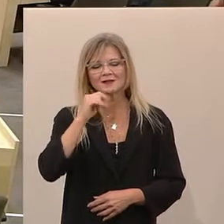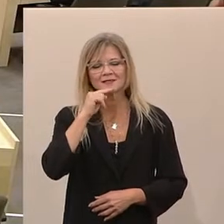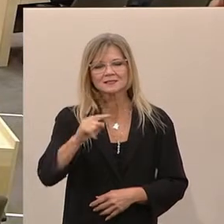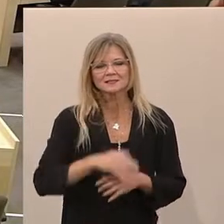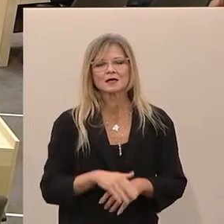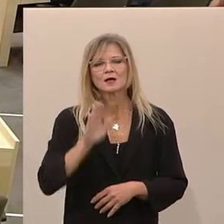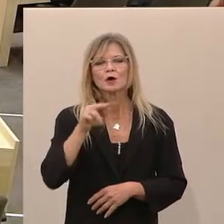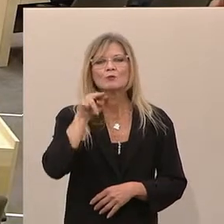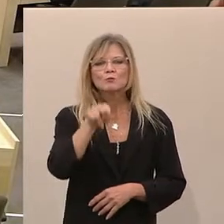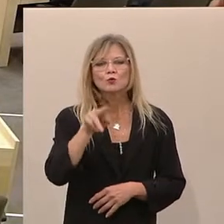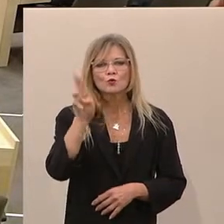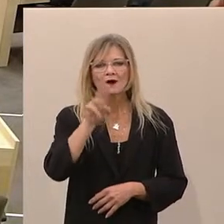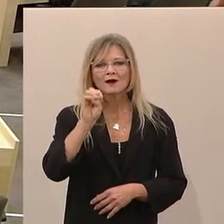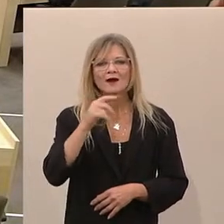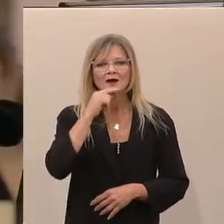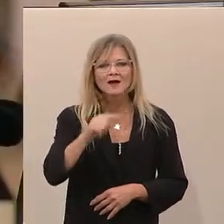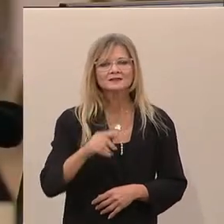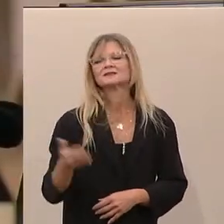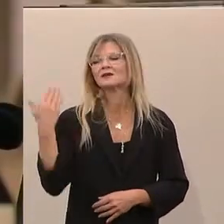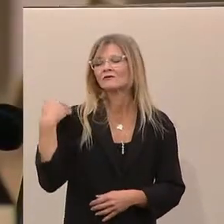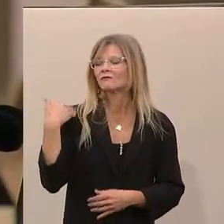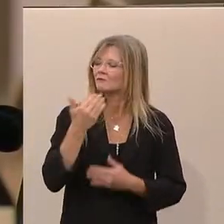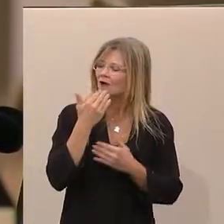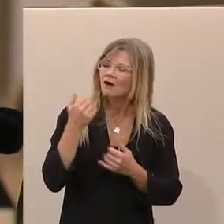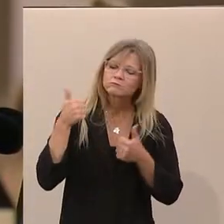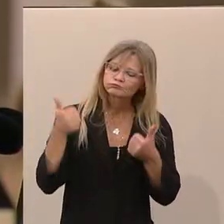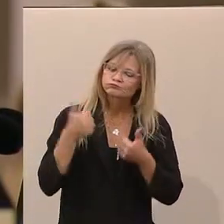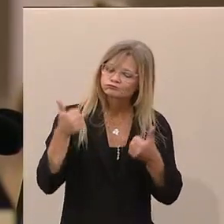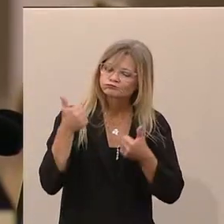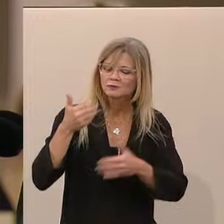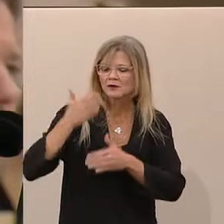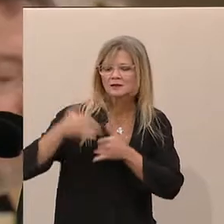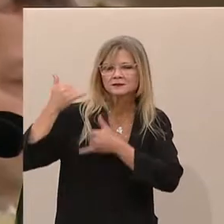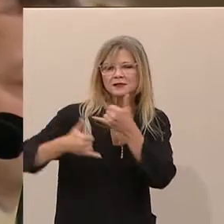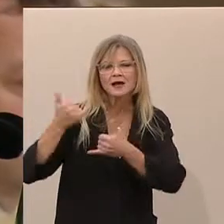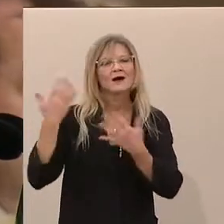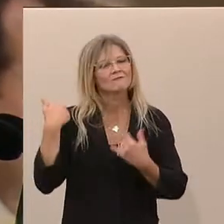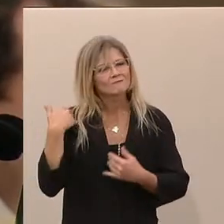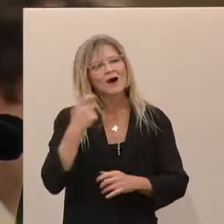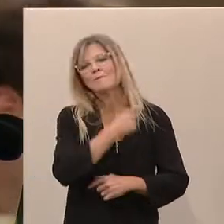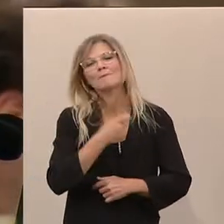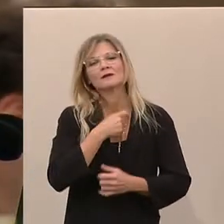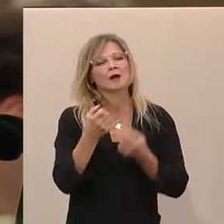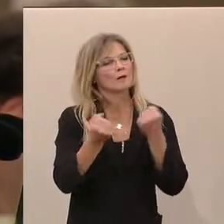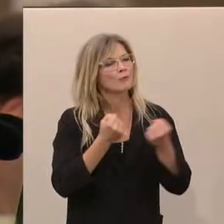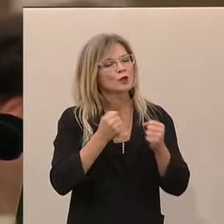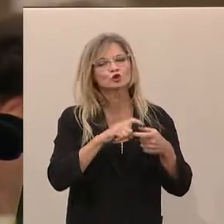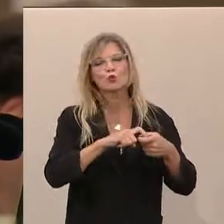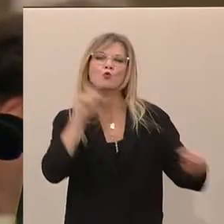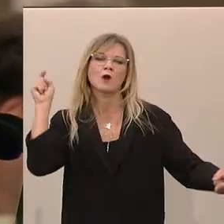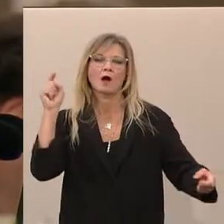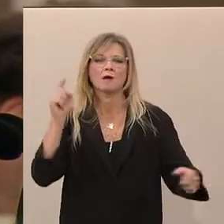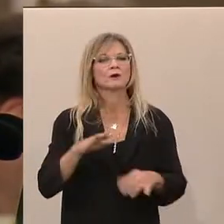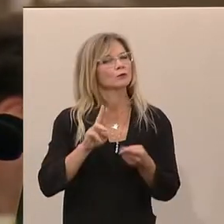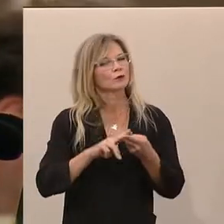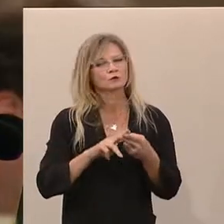Jahren ihren Vorsitz als erste Präsidentin wirklich in einer parteipolitisch unabhängigen Art und fachlich exzellent geführt und